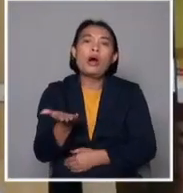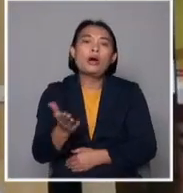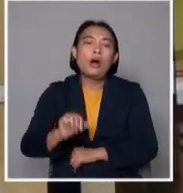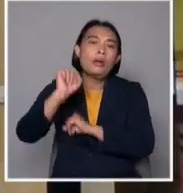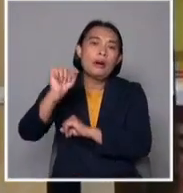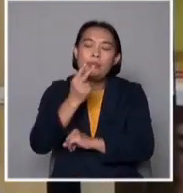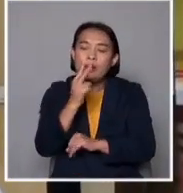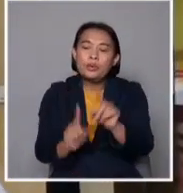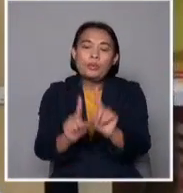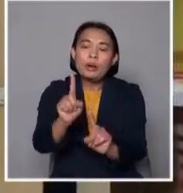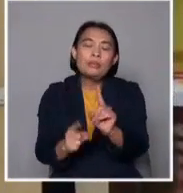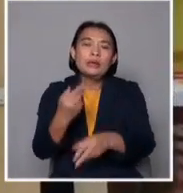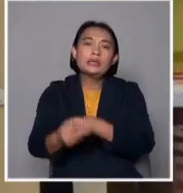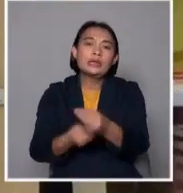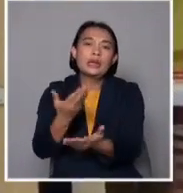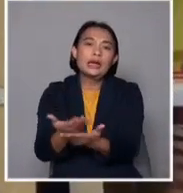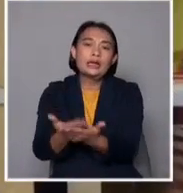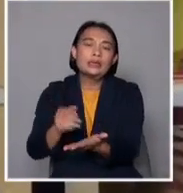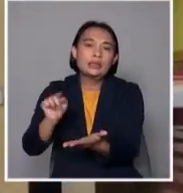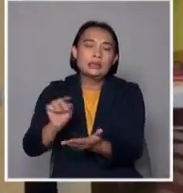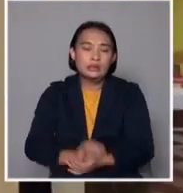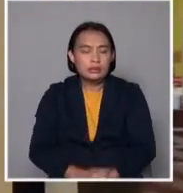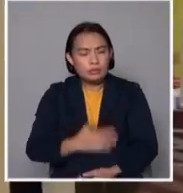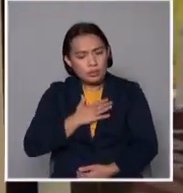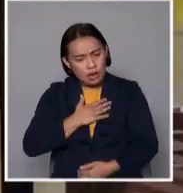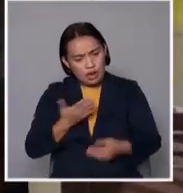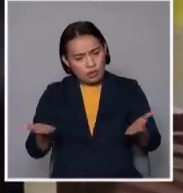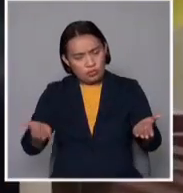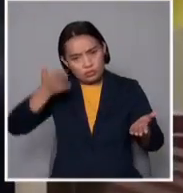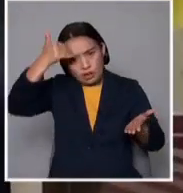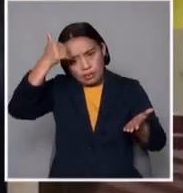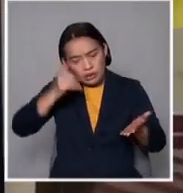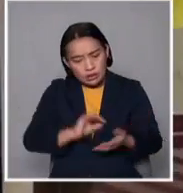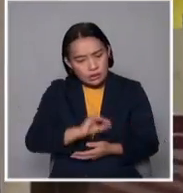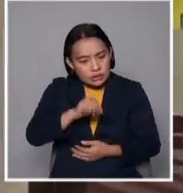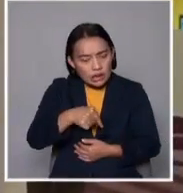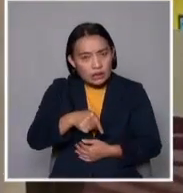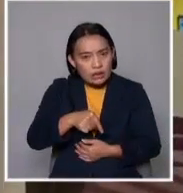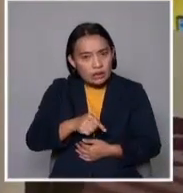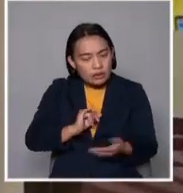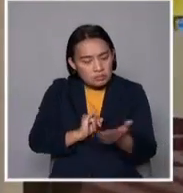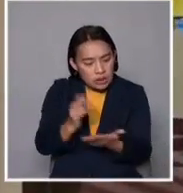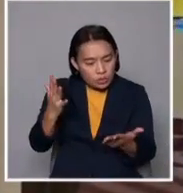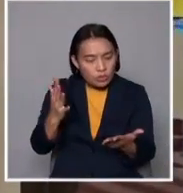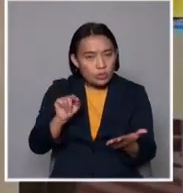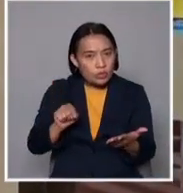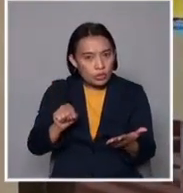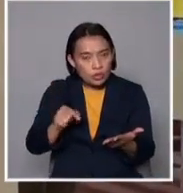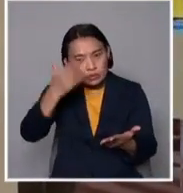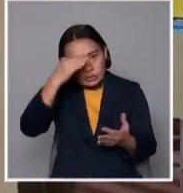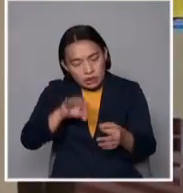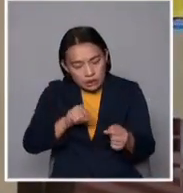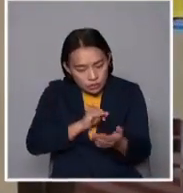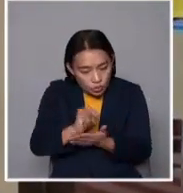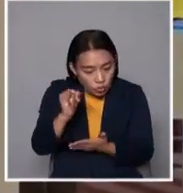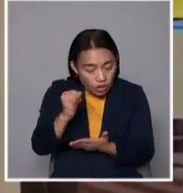ปประเมินราคาผมบอกว่ามันใช่เหร อ หลักคือหลักการนี่ถูกต้องหรือเปล่าของ